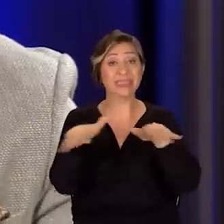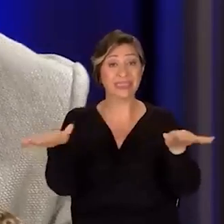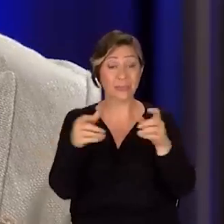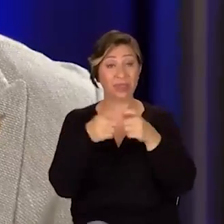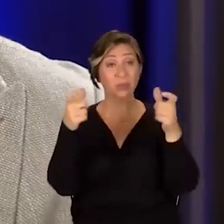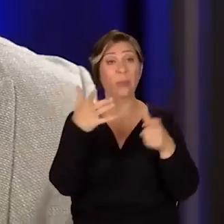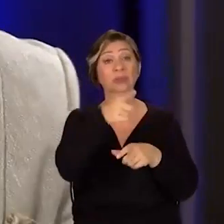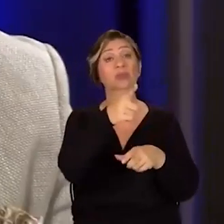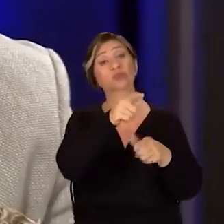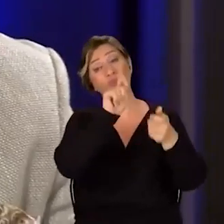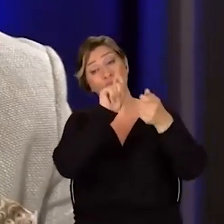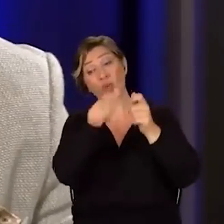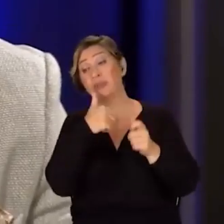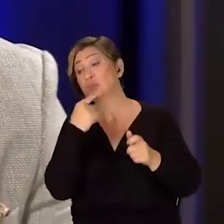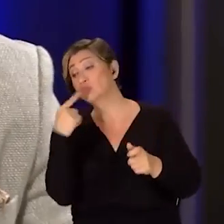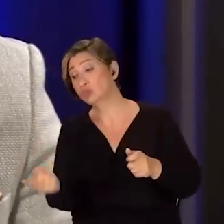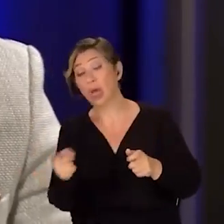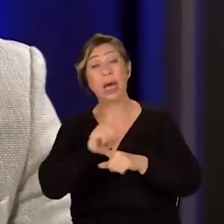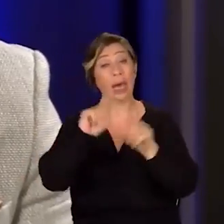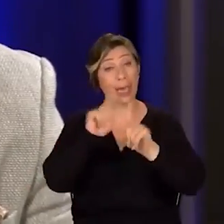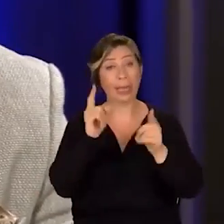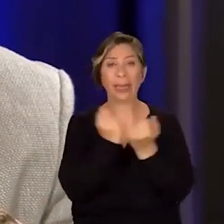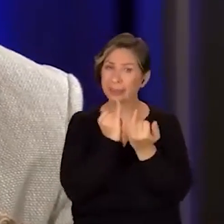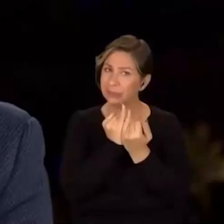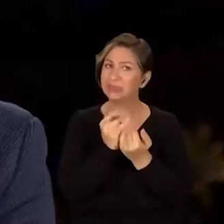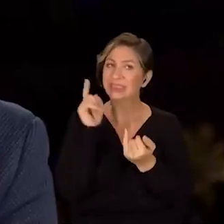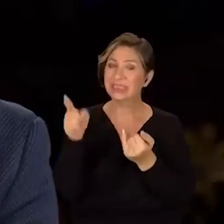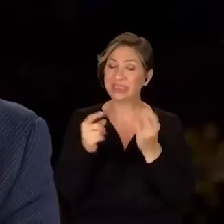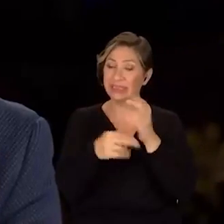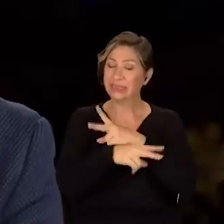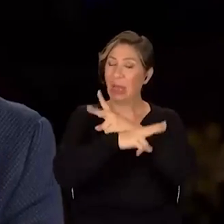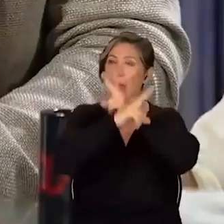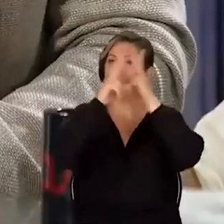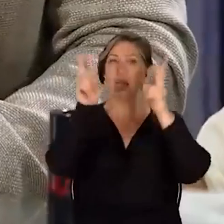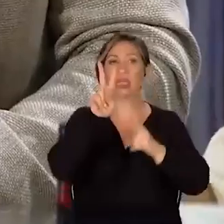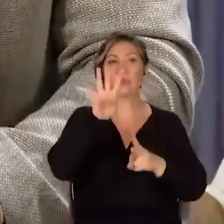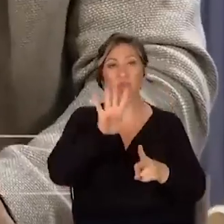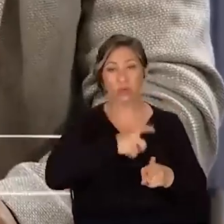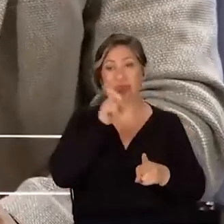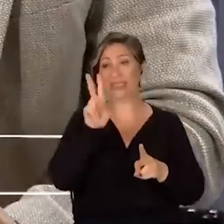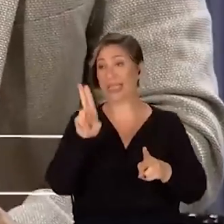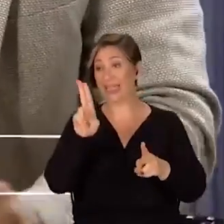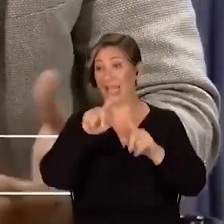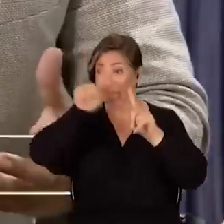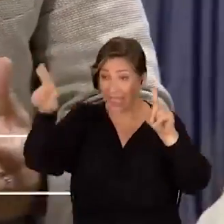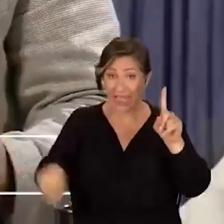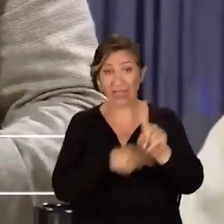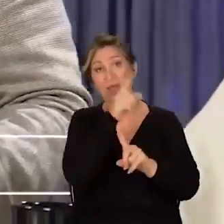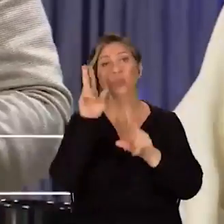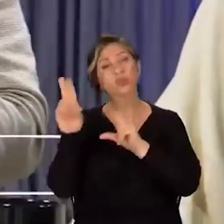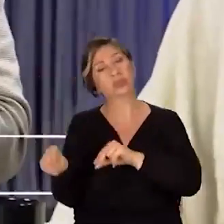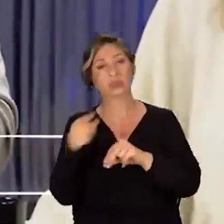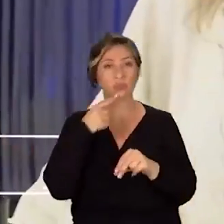Ama siz tutuyorsunuz bu adama diyorsunuz ki hayır kardeşim sen sabaha kadar işte 24'ten 7'ye kadar uyuyacaksın